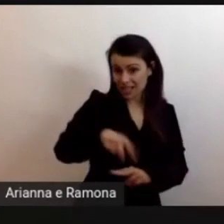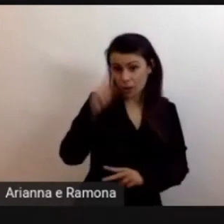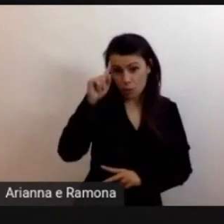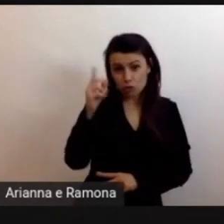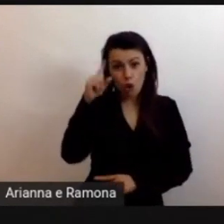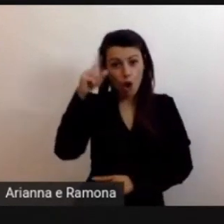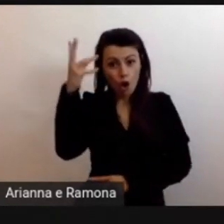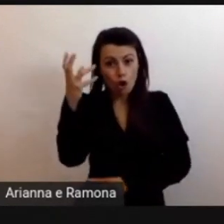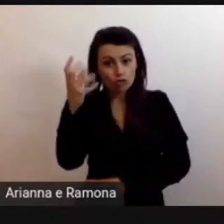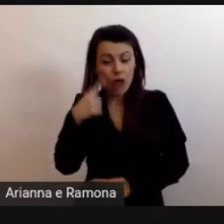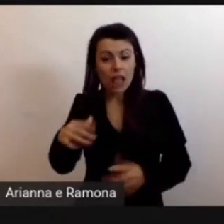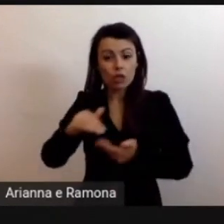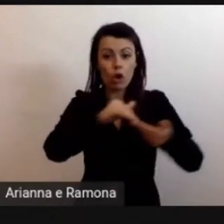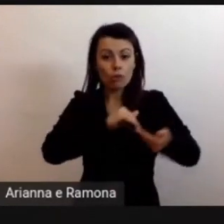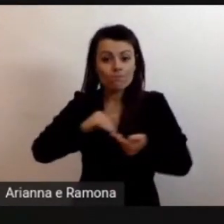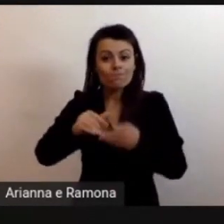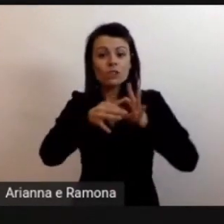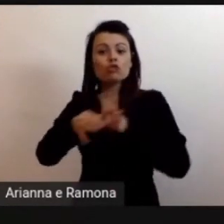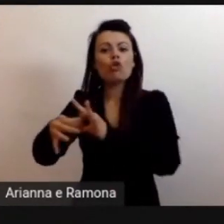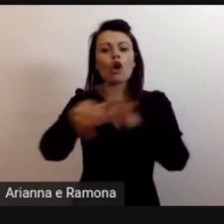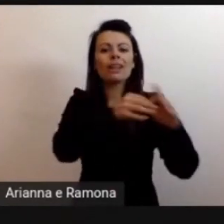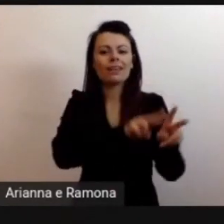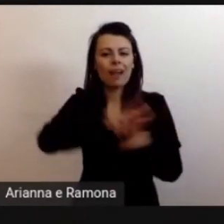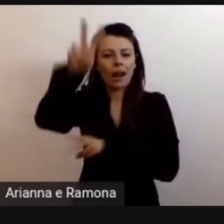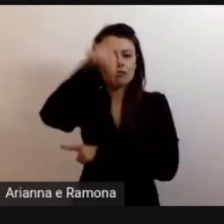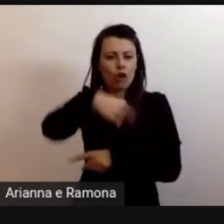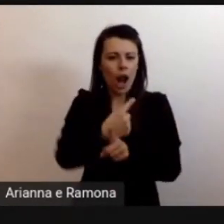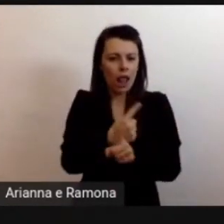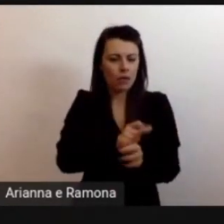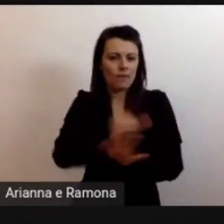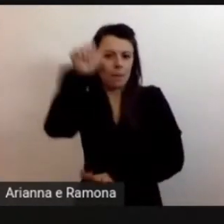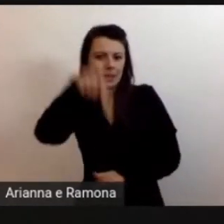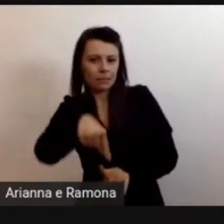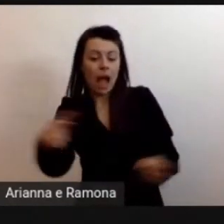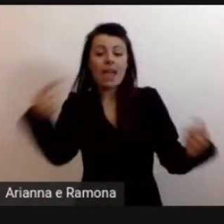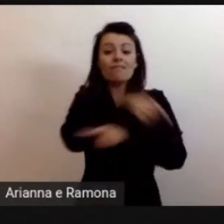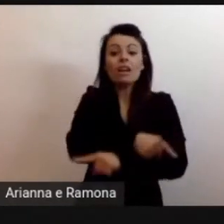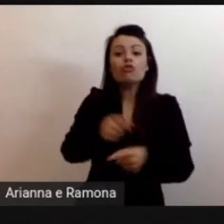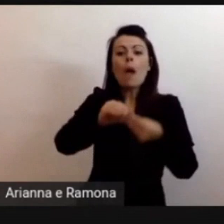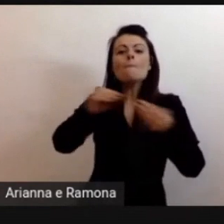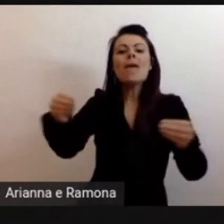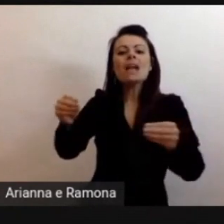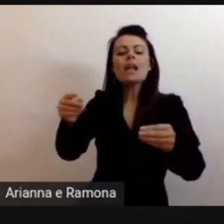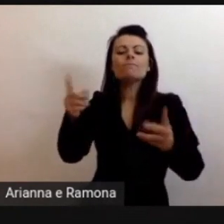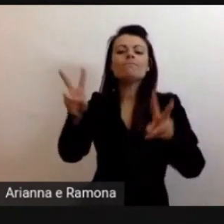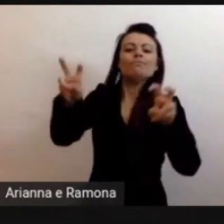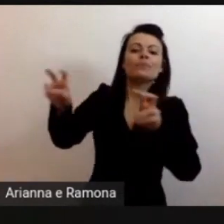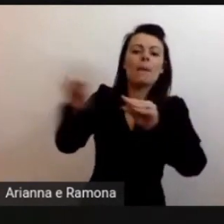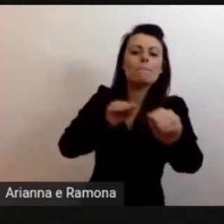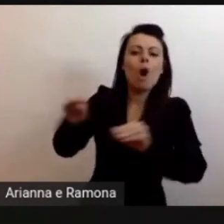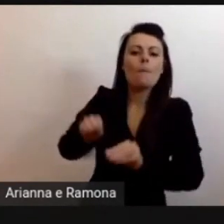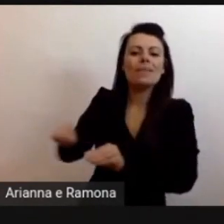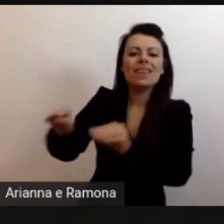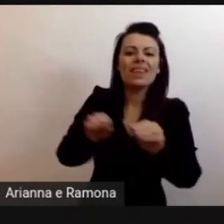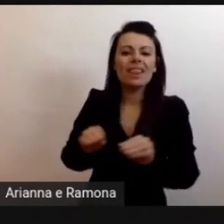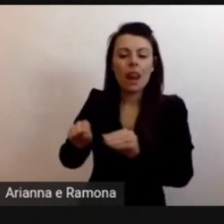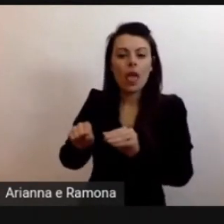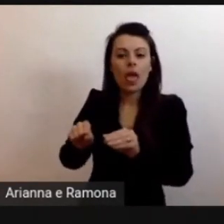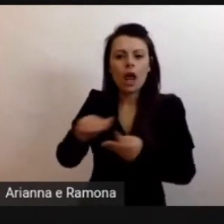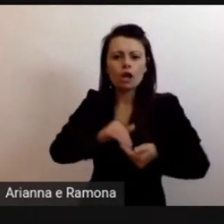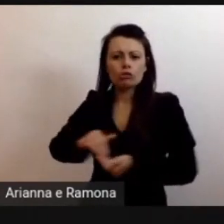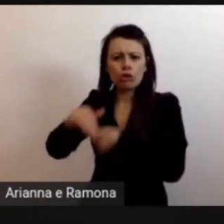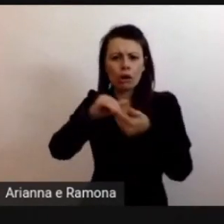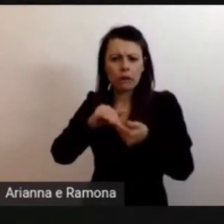prevalere su ma quando esiste il bene mobile e da soli davanti corde del ricordo